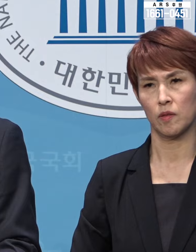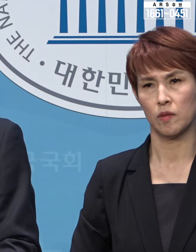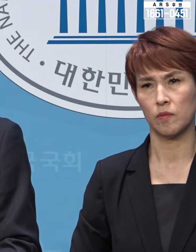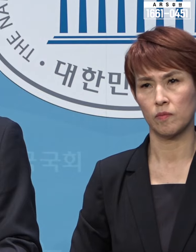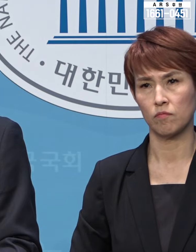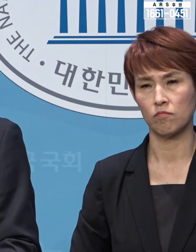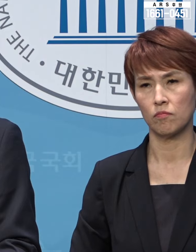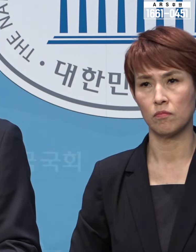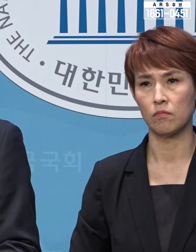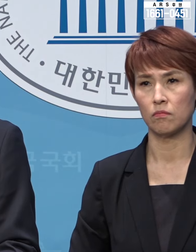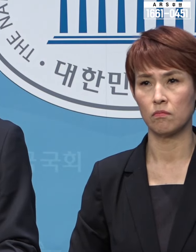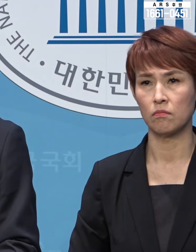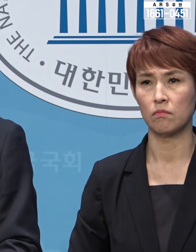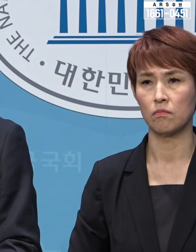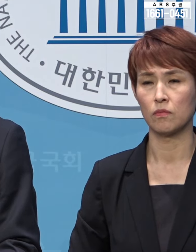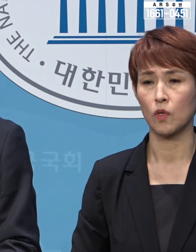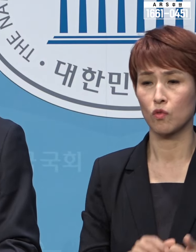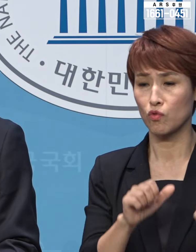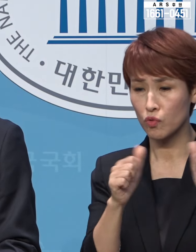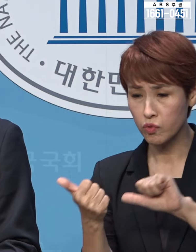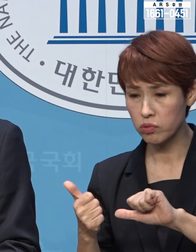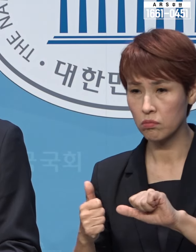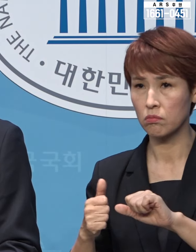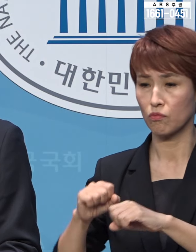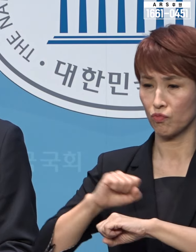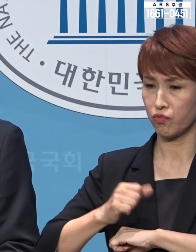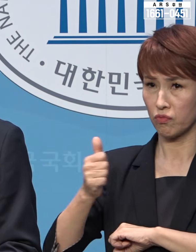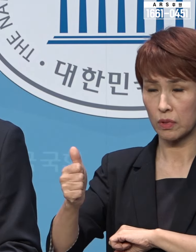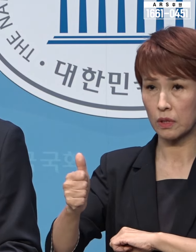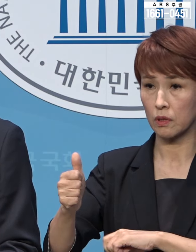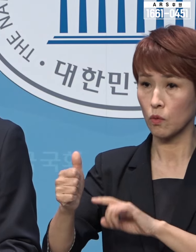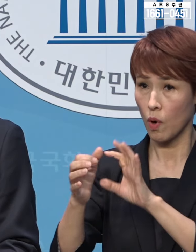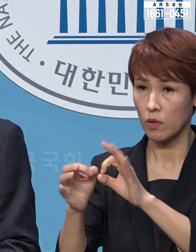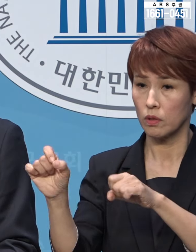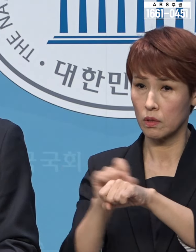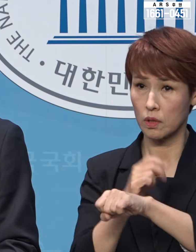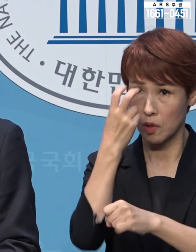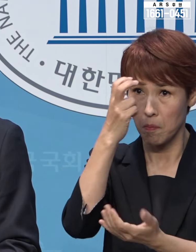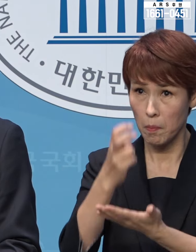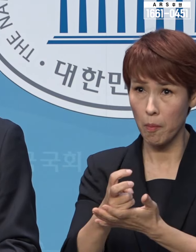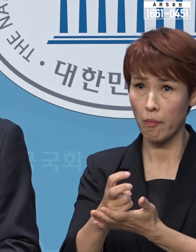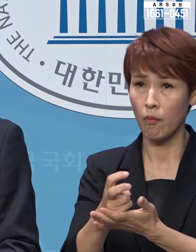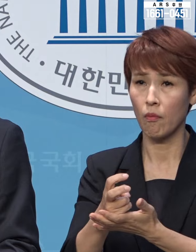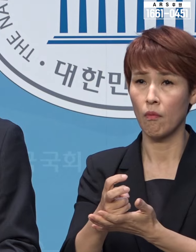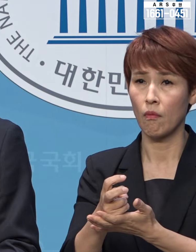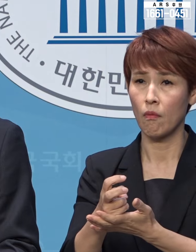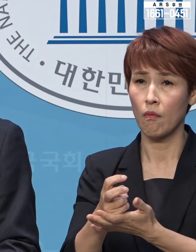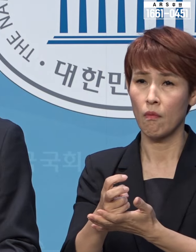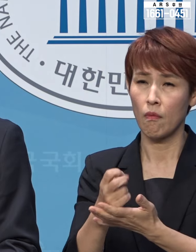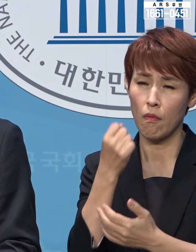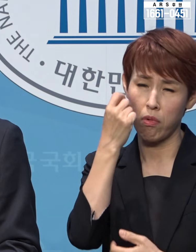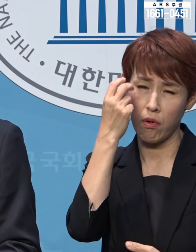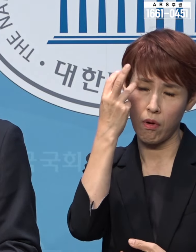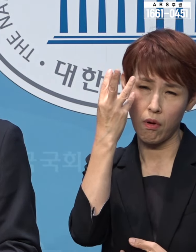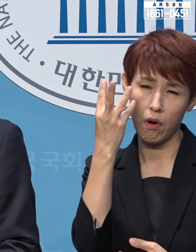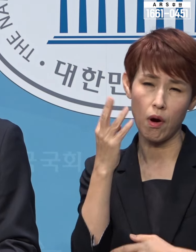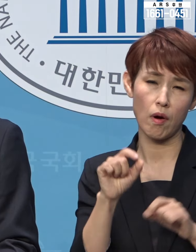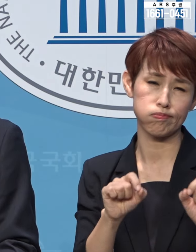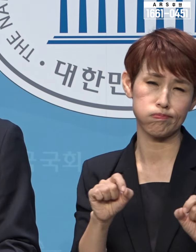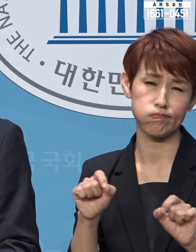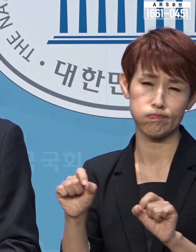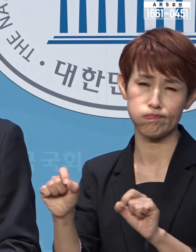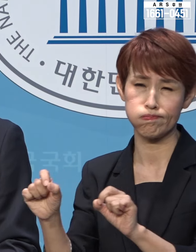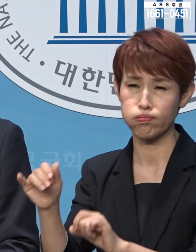확인했습니다 순직한 해병 대원에 대한 특검법조차 이미 수개월째 제자리 걸음인 수사 기간의